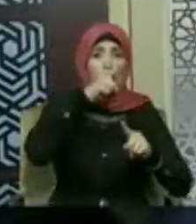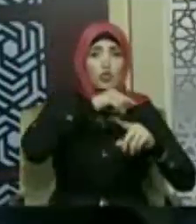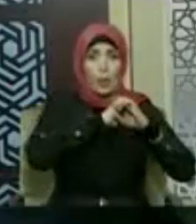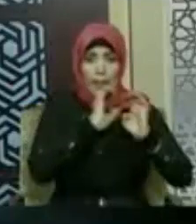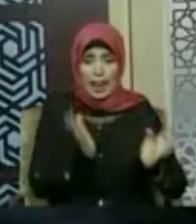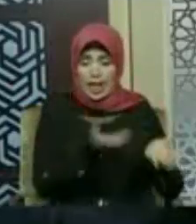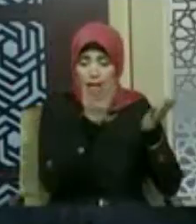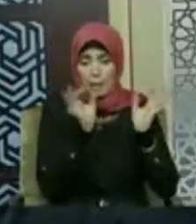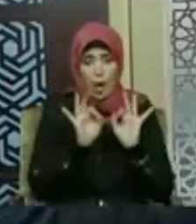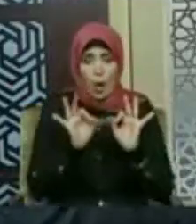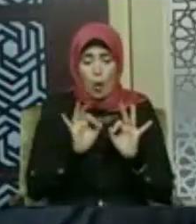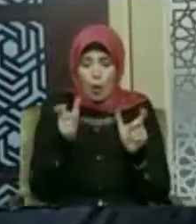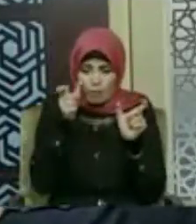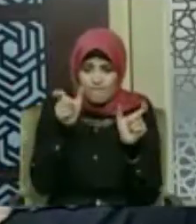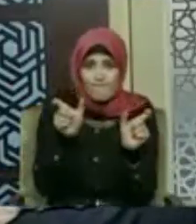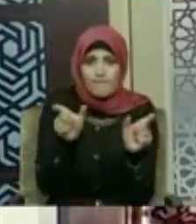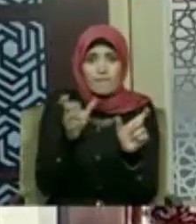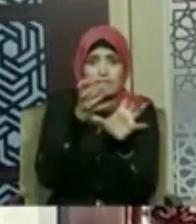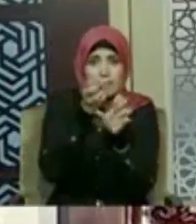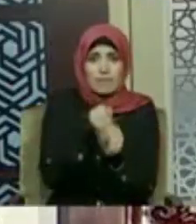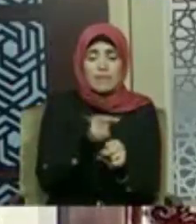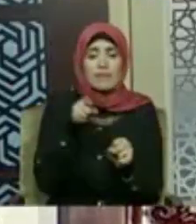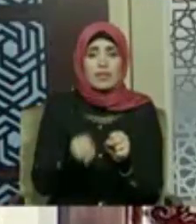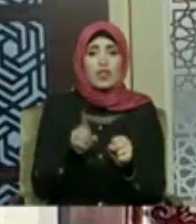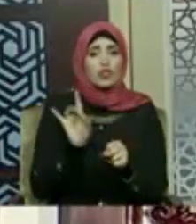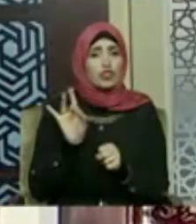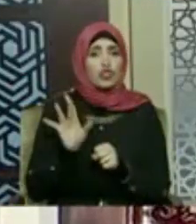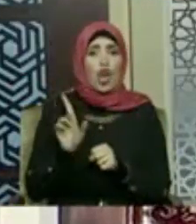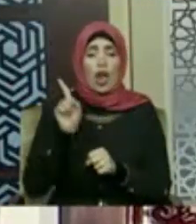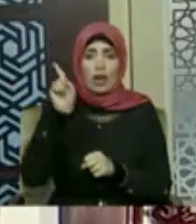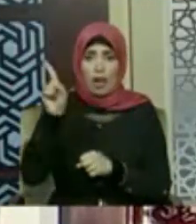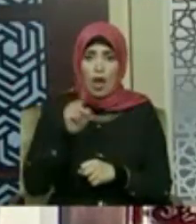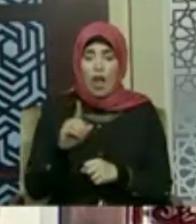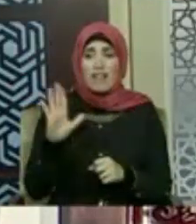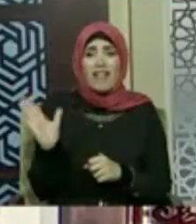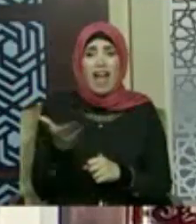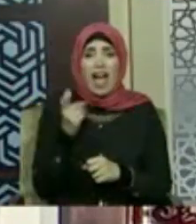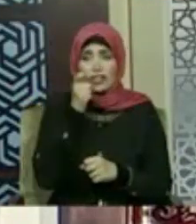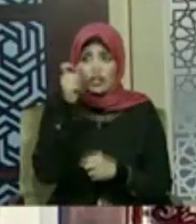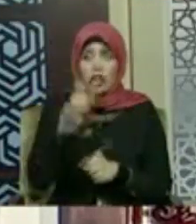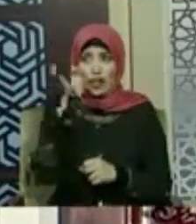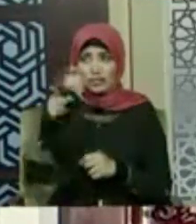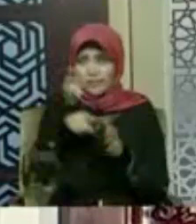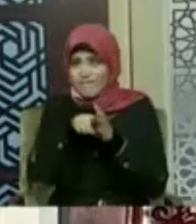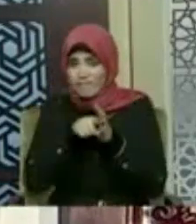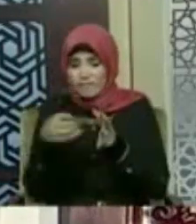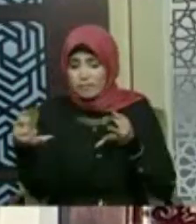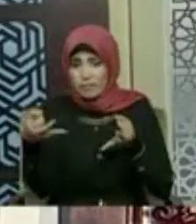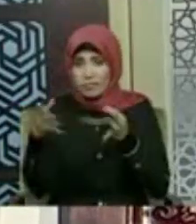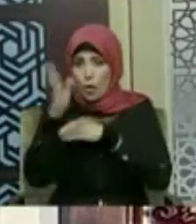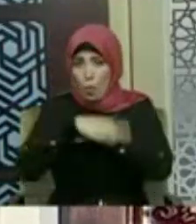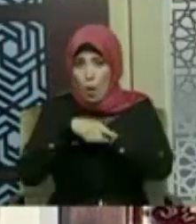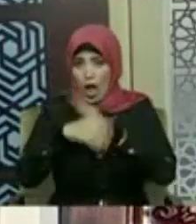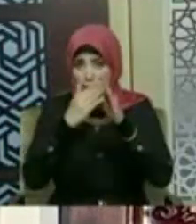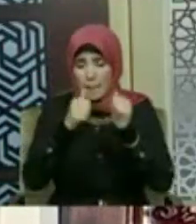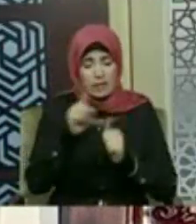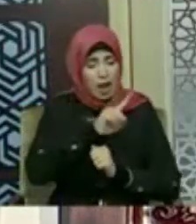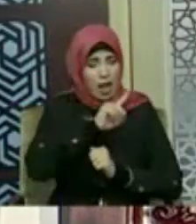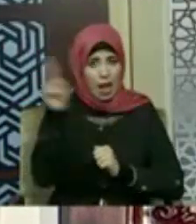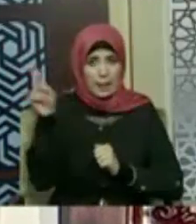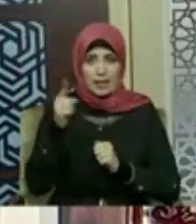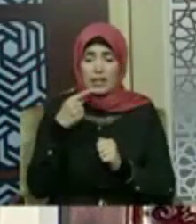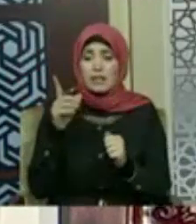شاء الله مقبرة لكل من تسول له نفسه